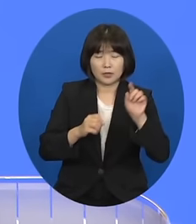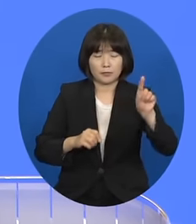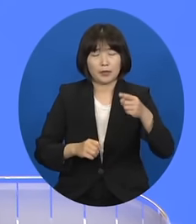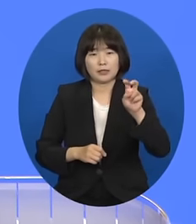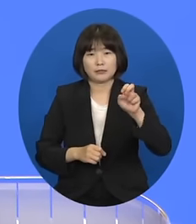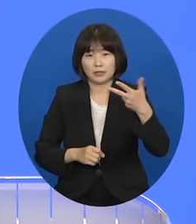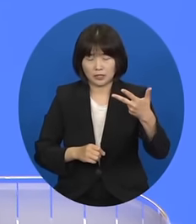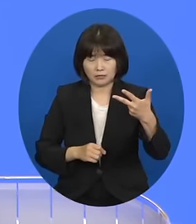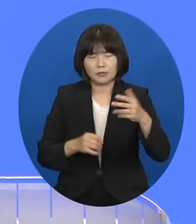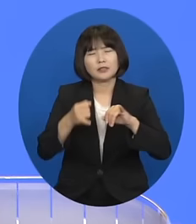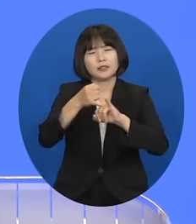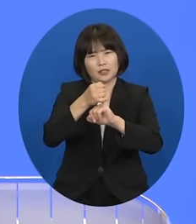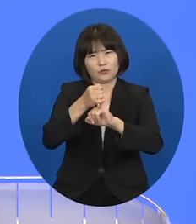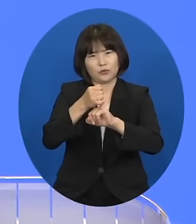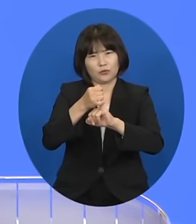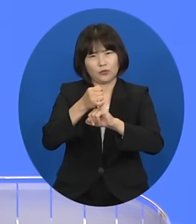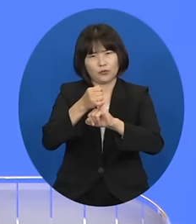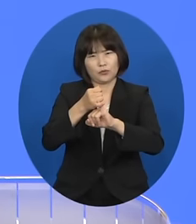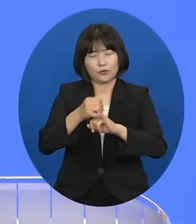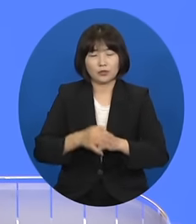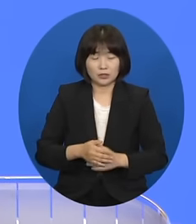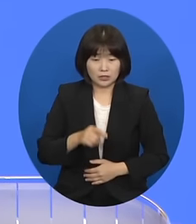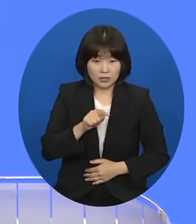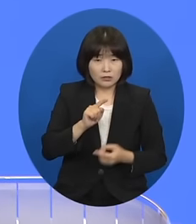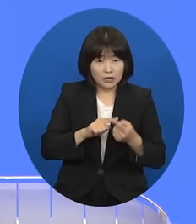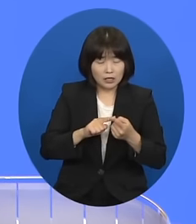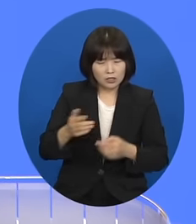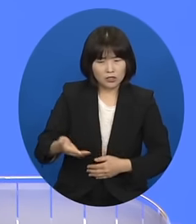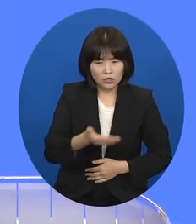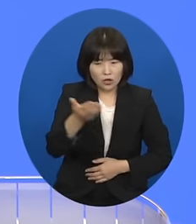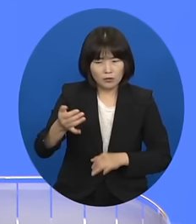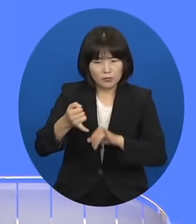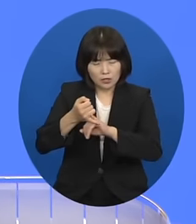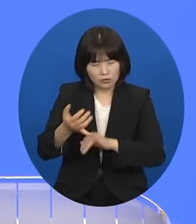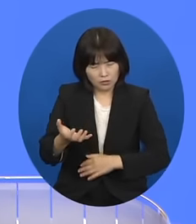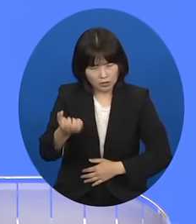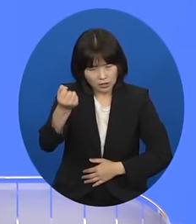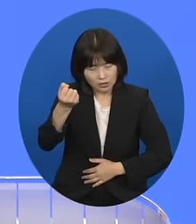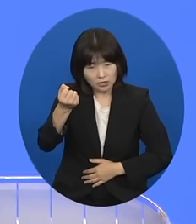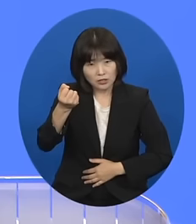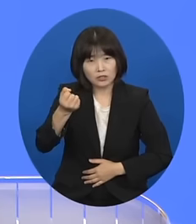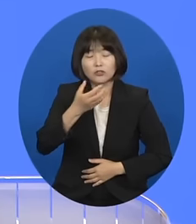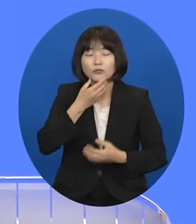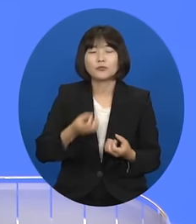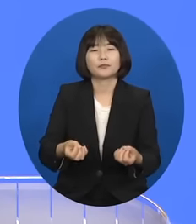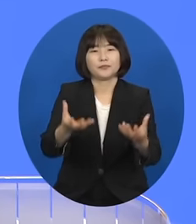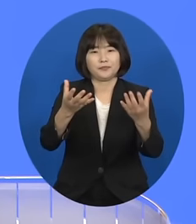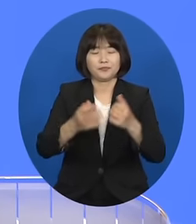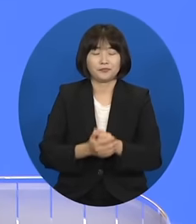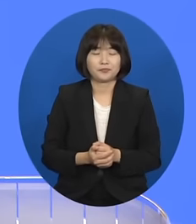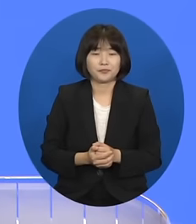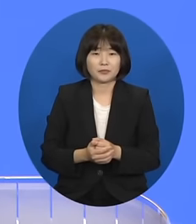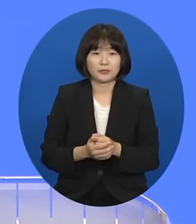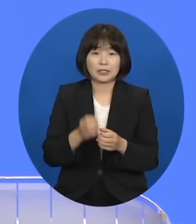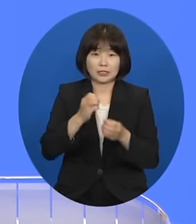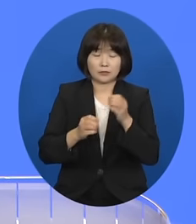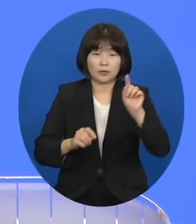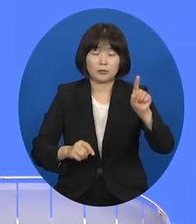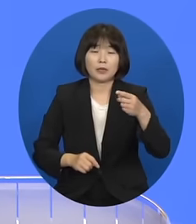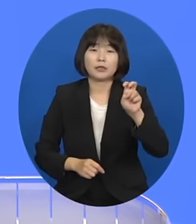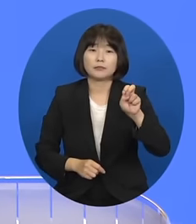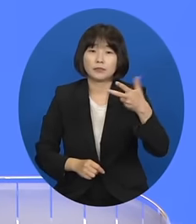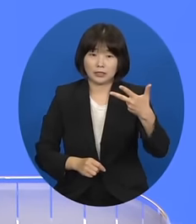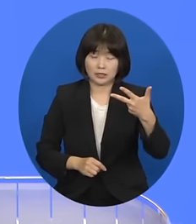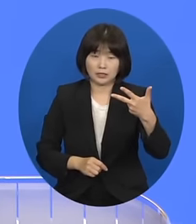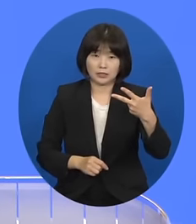이 약속을 여러분들의 약속으로 붙잡는 여러분 되시길 축복합니다. 시편 127편이 집을